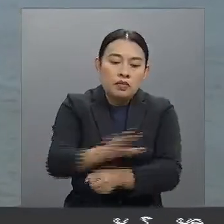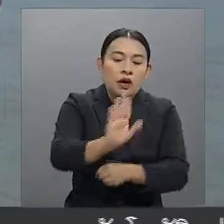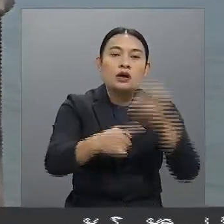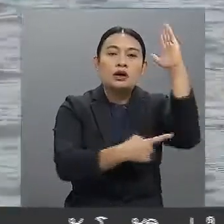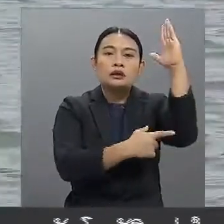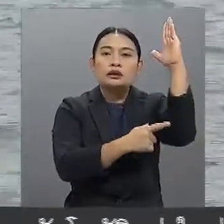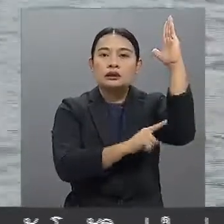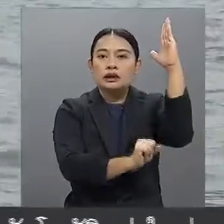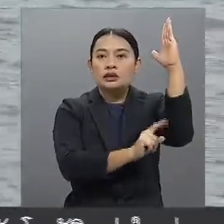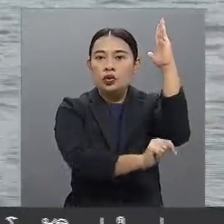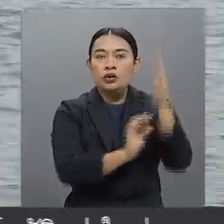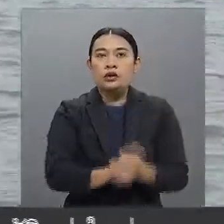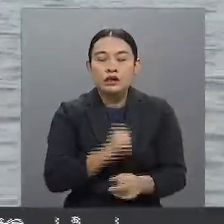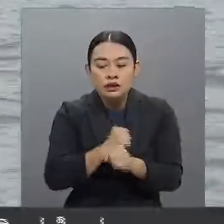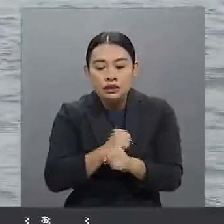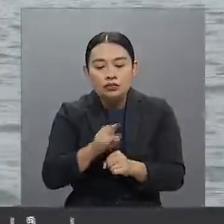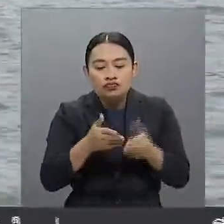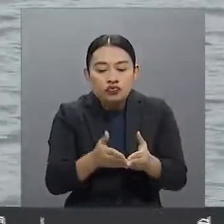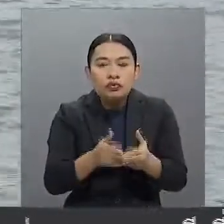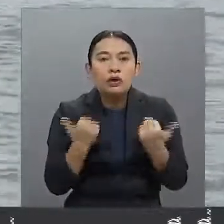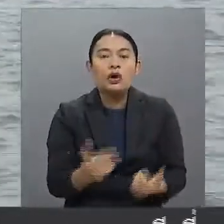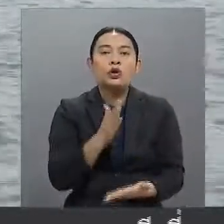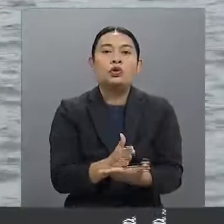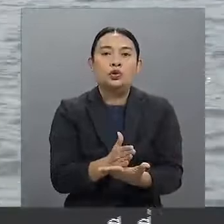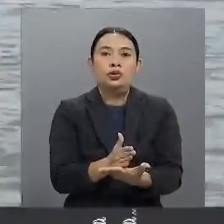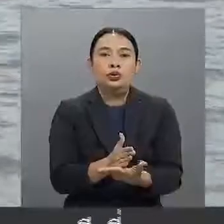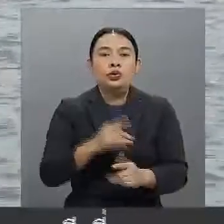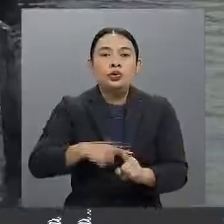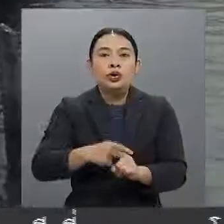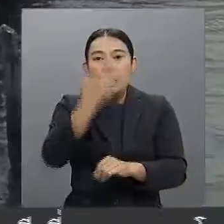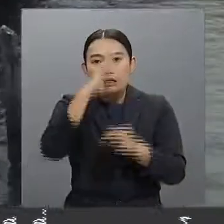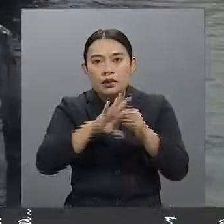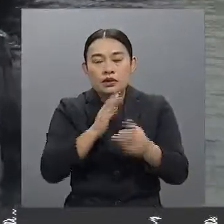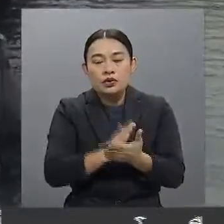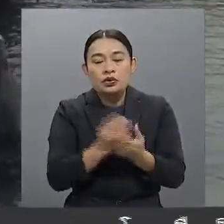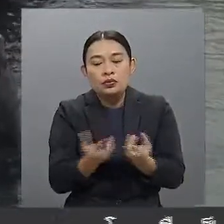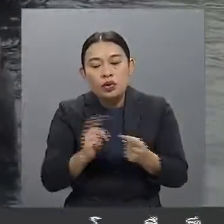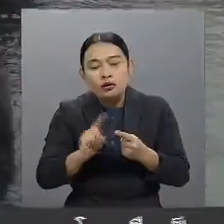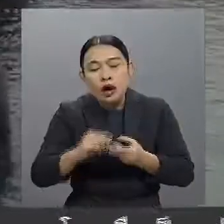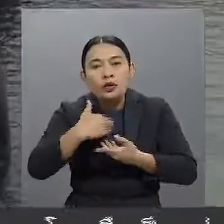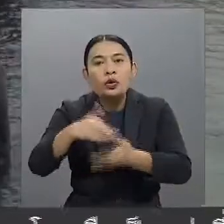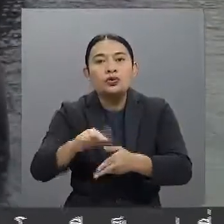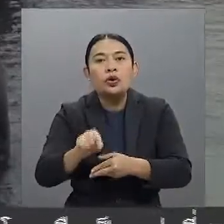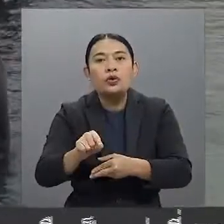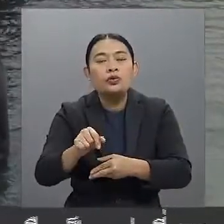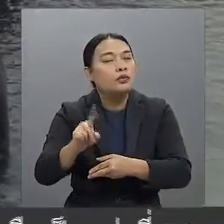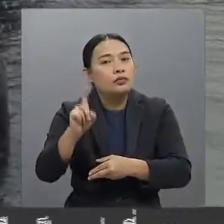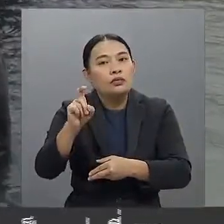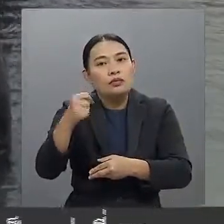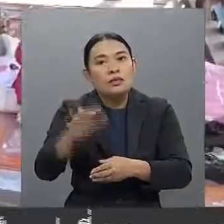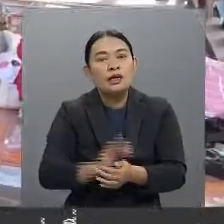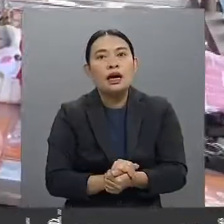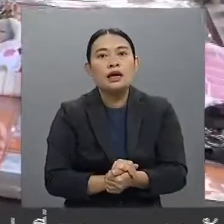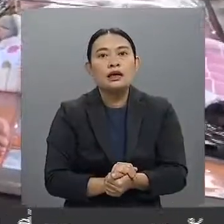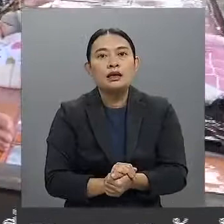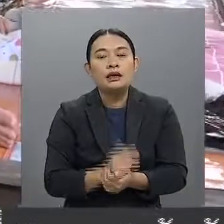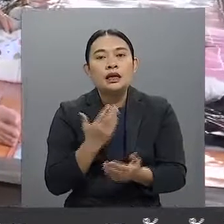า